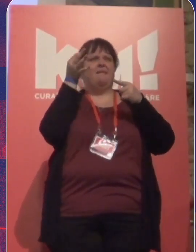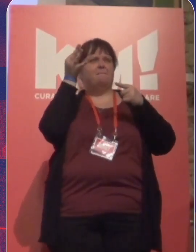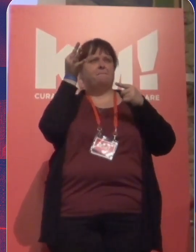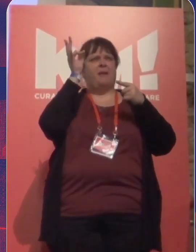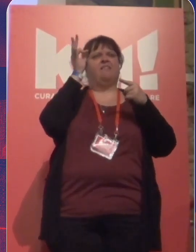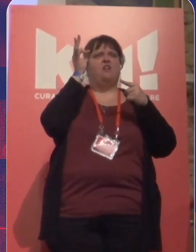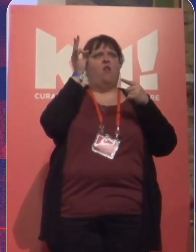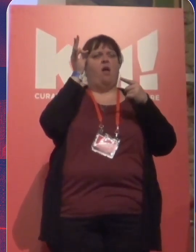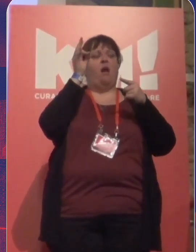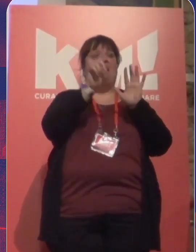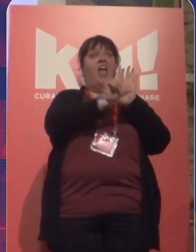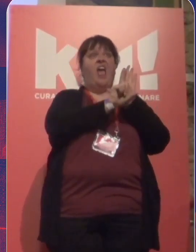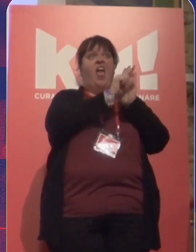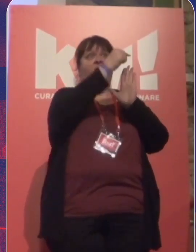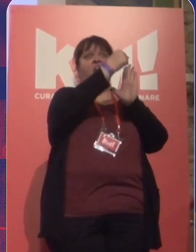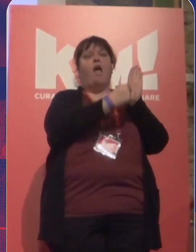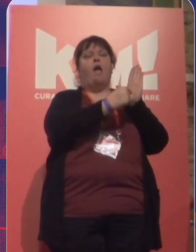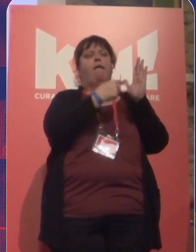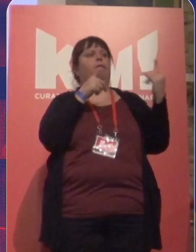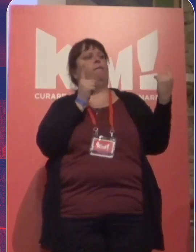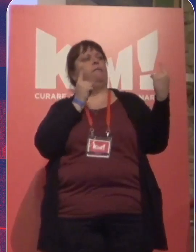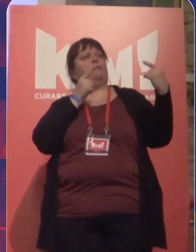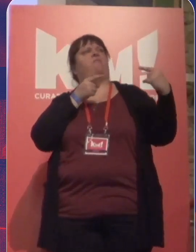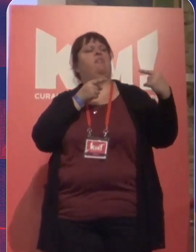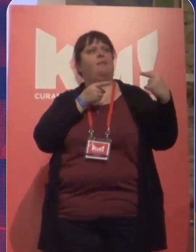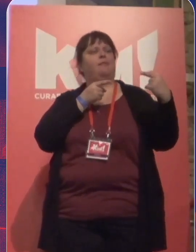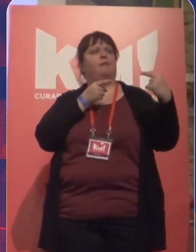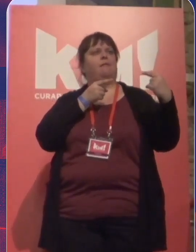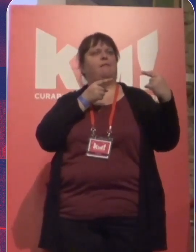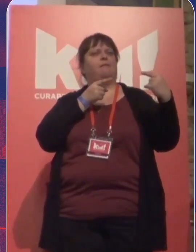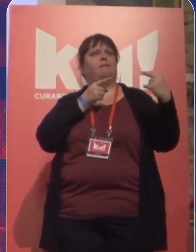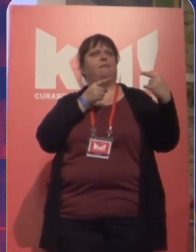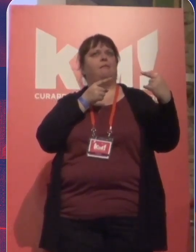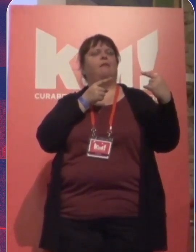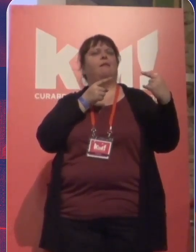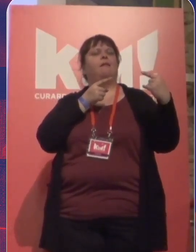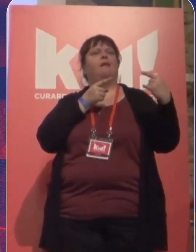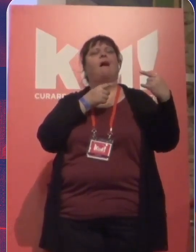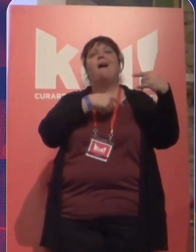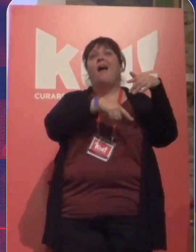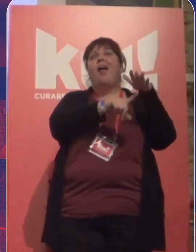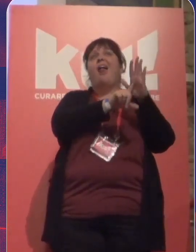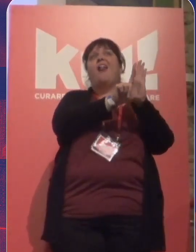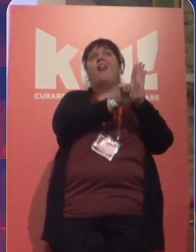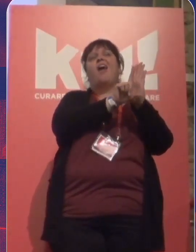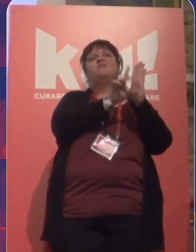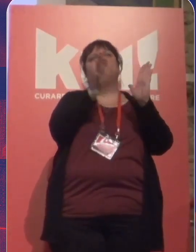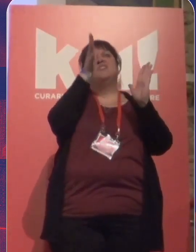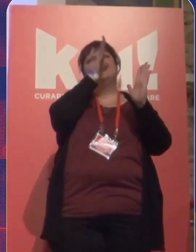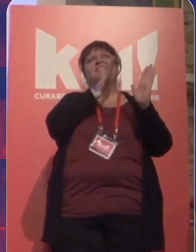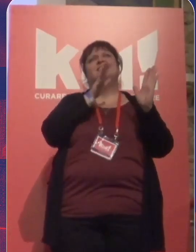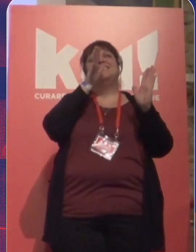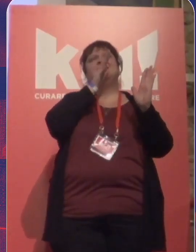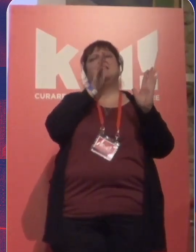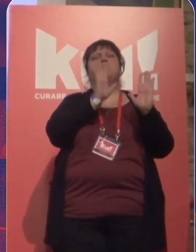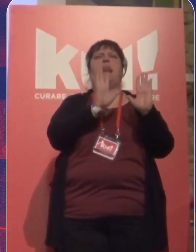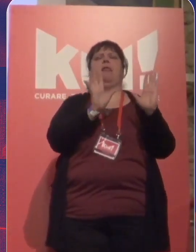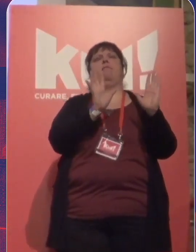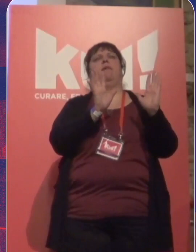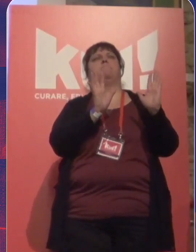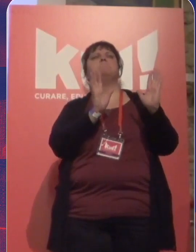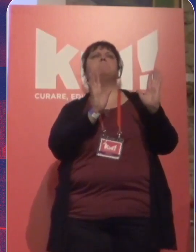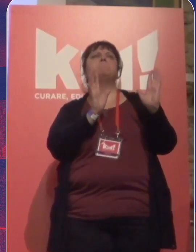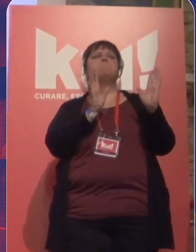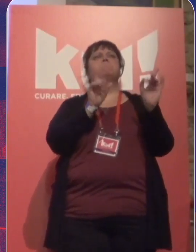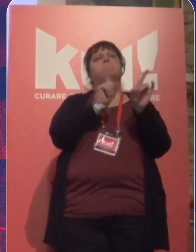punto tale che l'unica forma possibile della legge era appunto la dichiarazione dell'assenza della legge cioè l'idea della